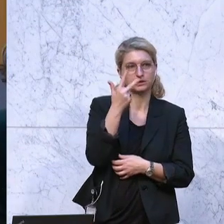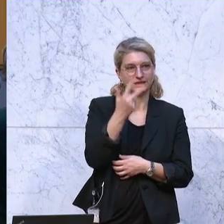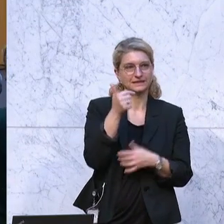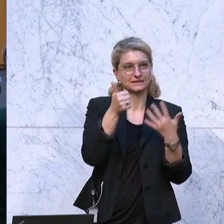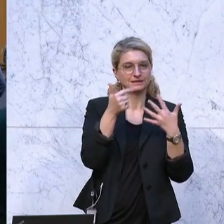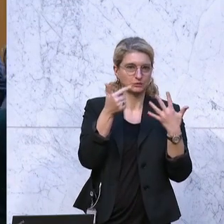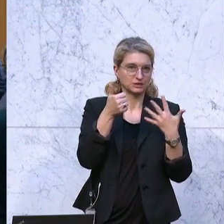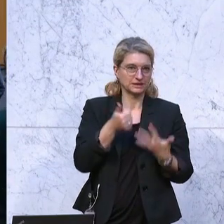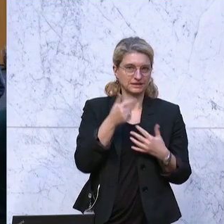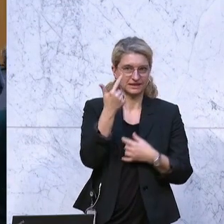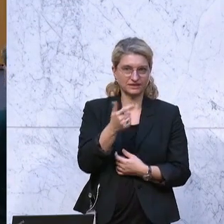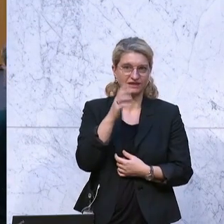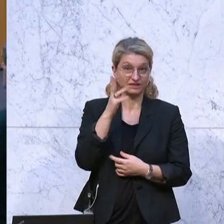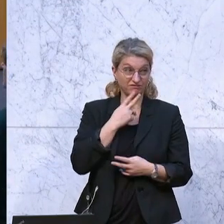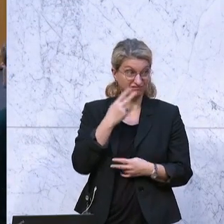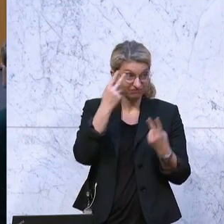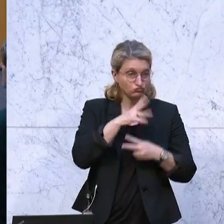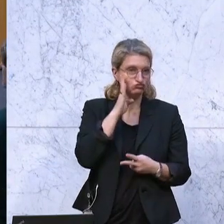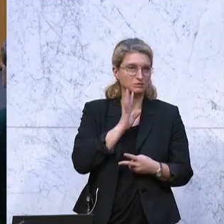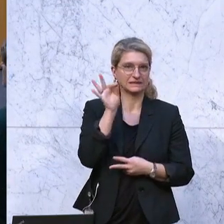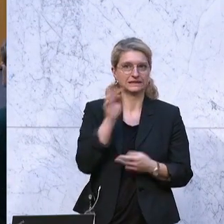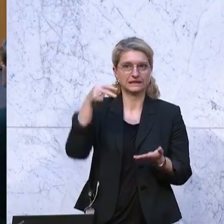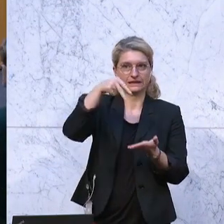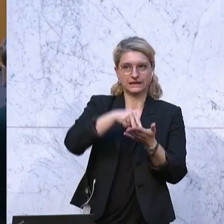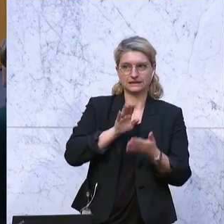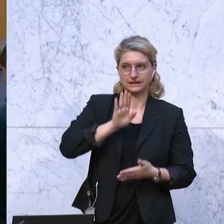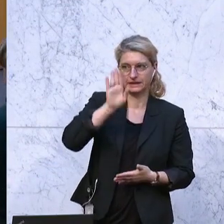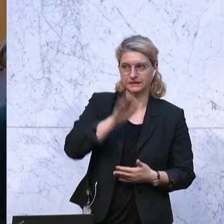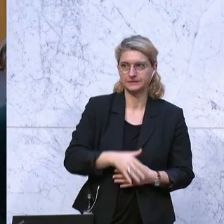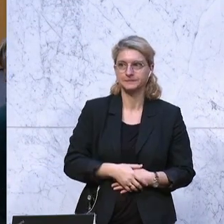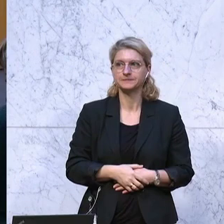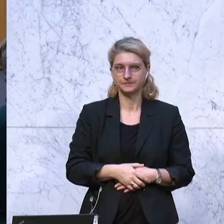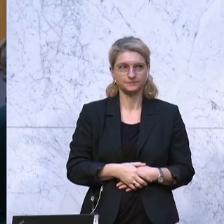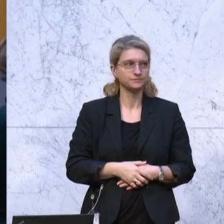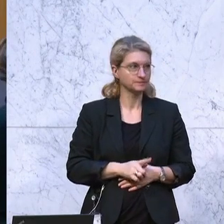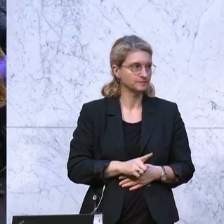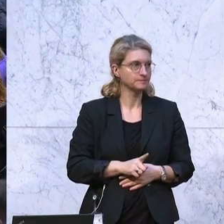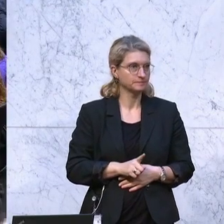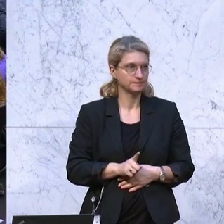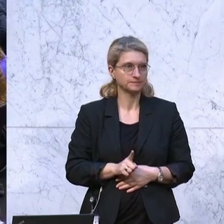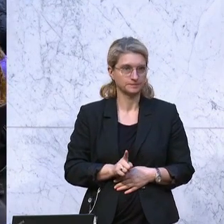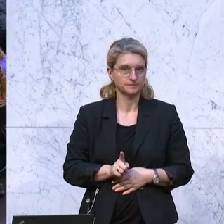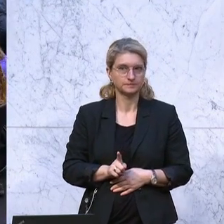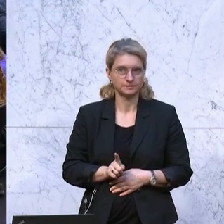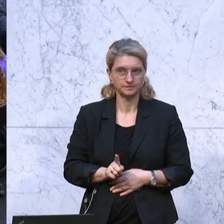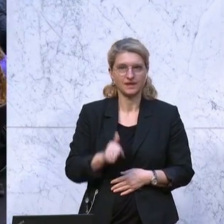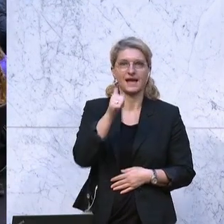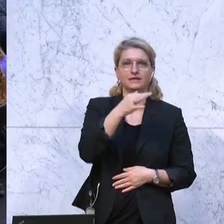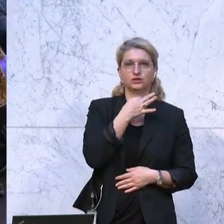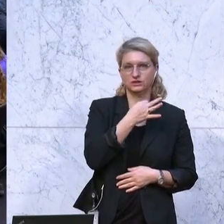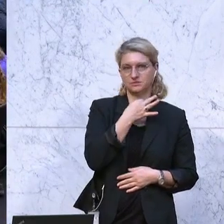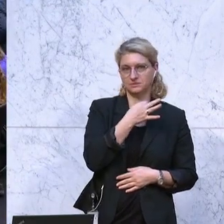FPÖ der letzte Redner war, erfolgt nun die Abstimmung darüber. Der Bericht